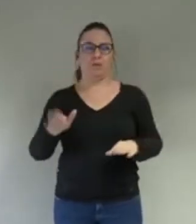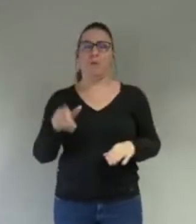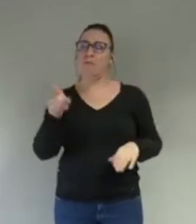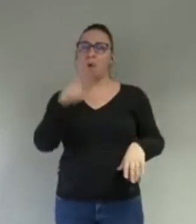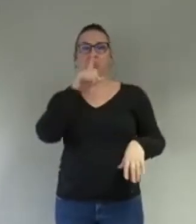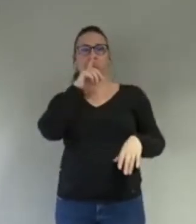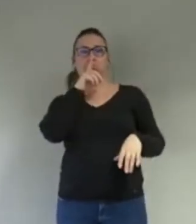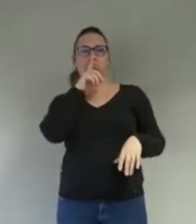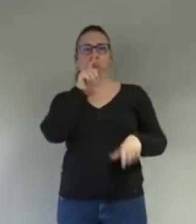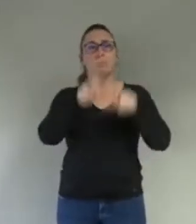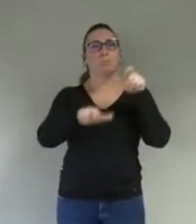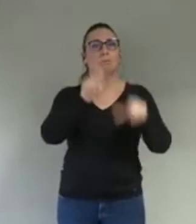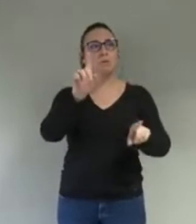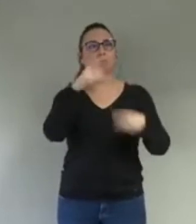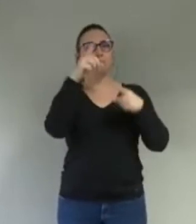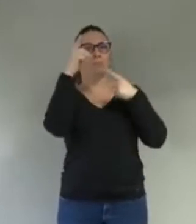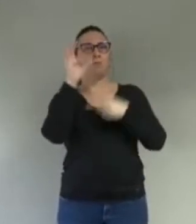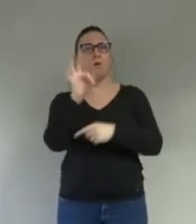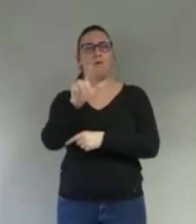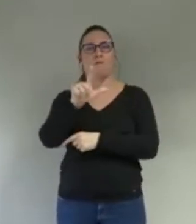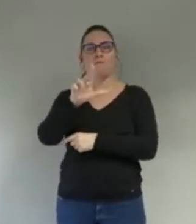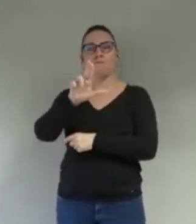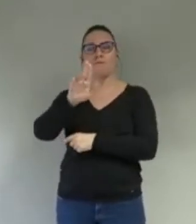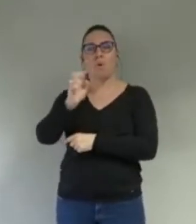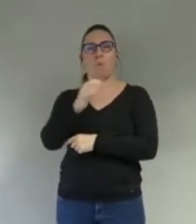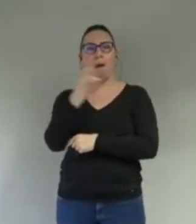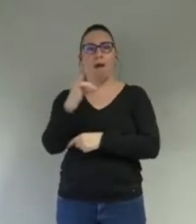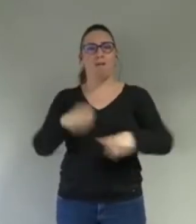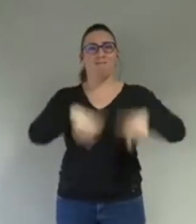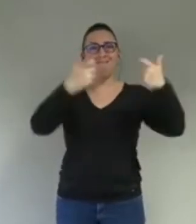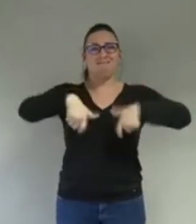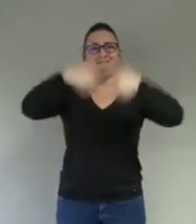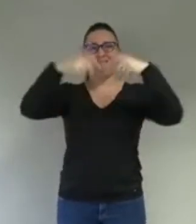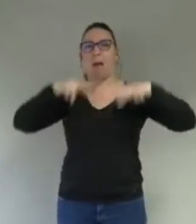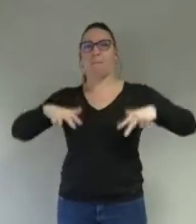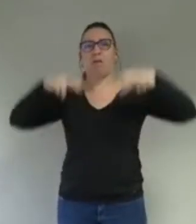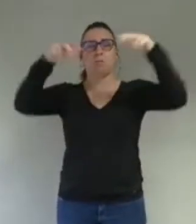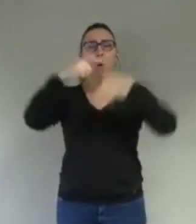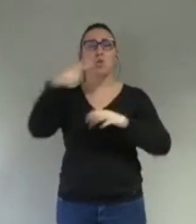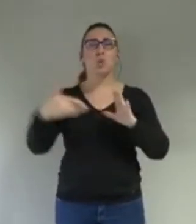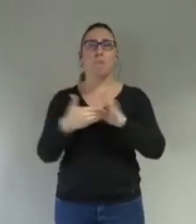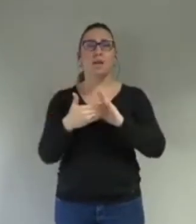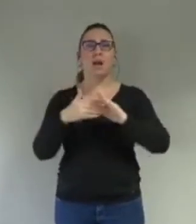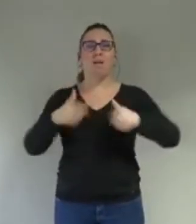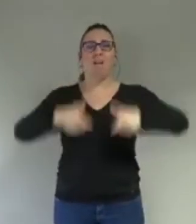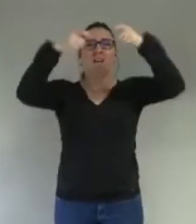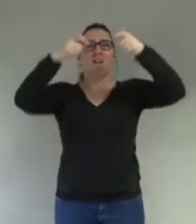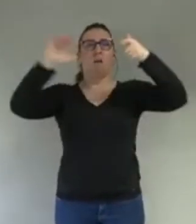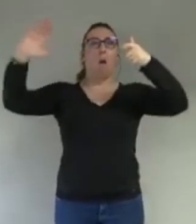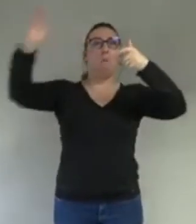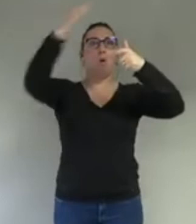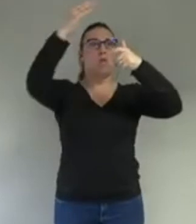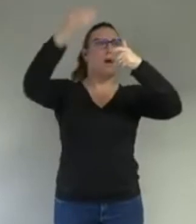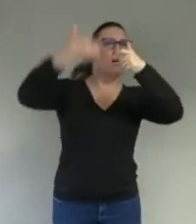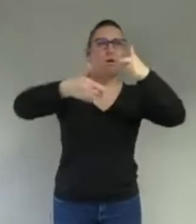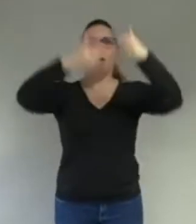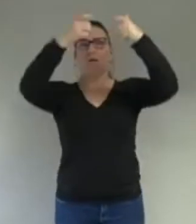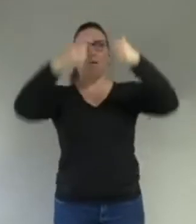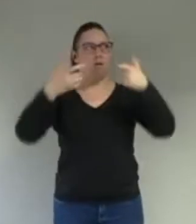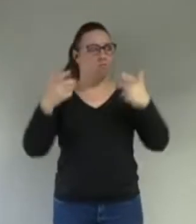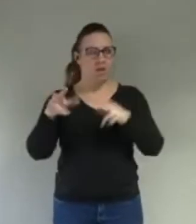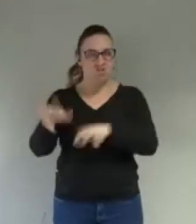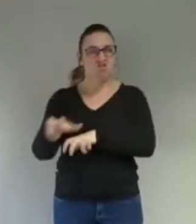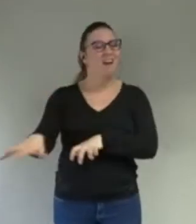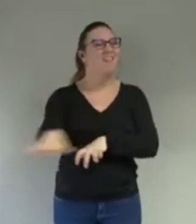plaintes des premiers habitants de Flaubert, vous construisez 2000 logements qui perdent la vue sur les montagnes et constatent qu'ils n'auront plus d'espace